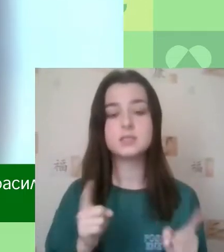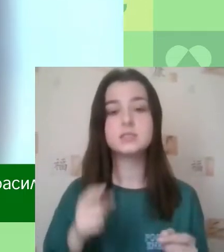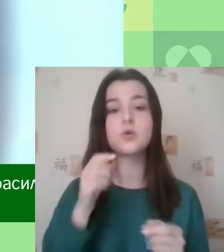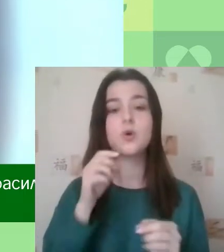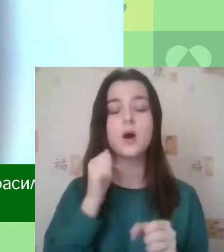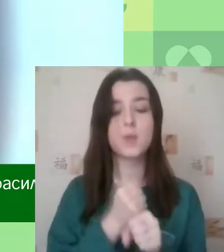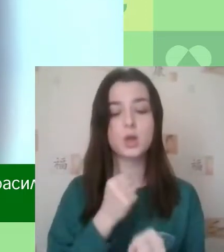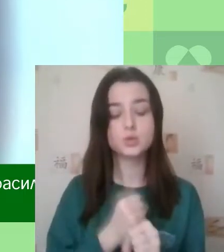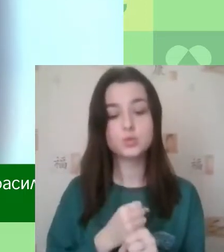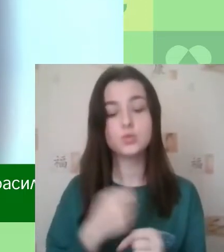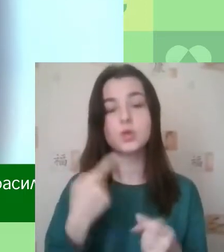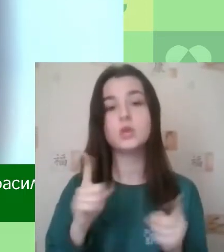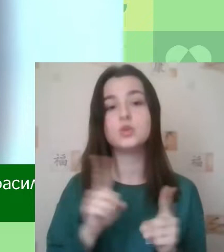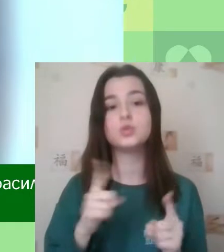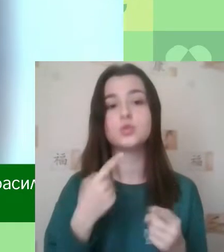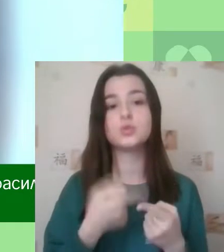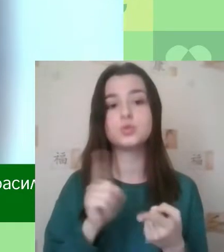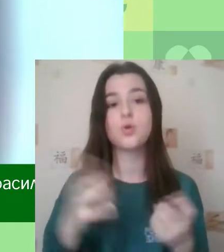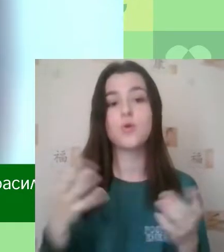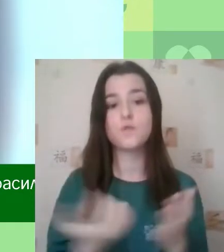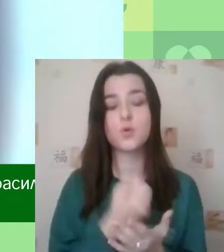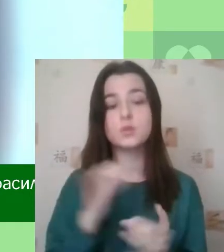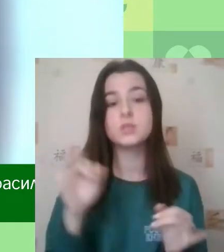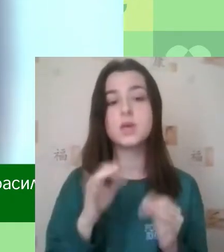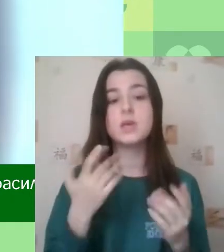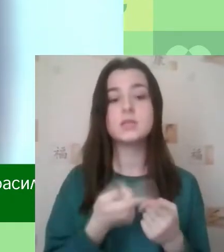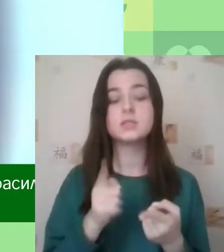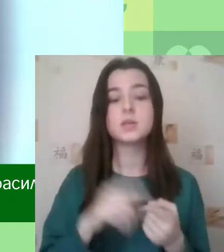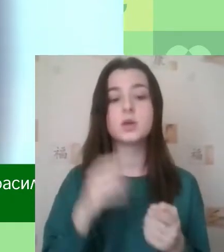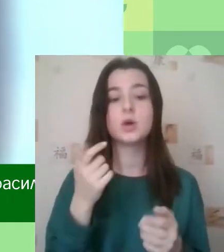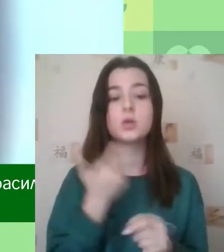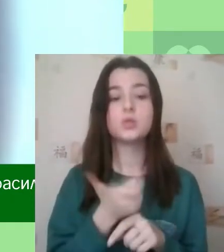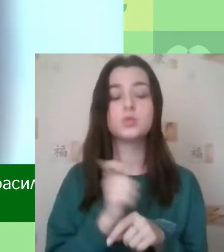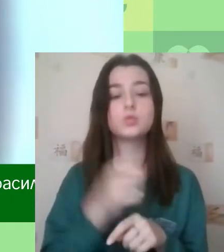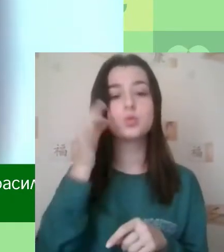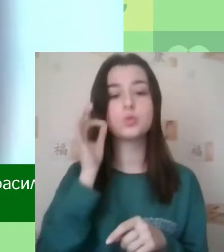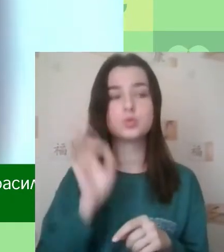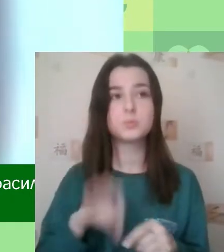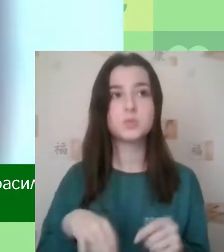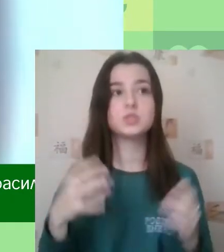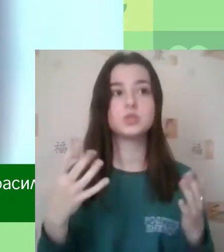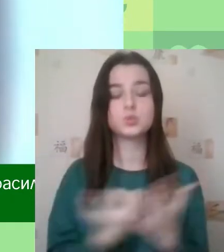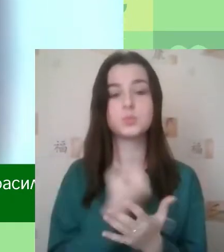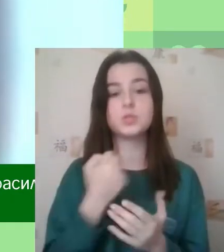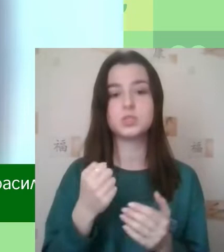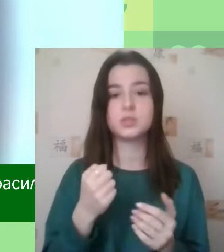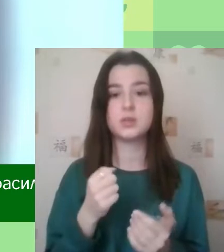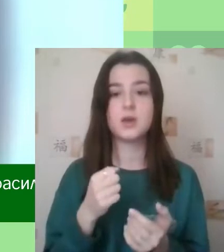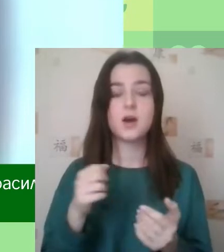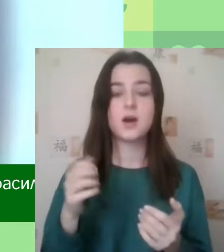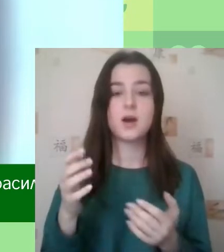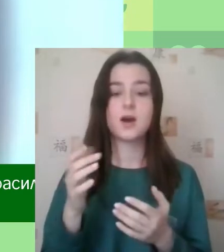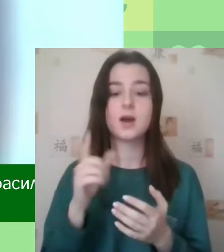працює, що з цього виходить, і це дуже успішні кейси. Тому ви